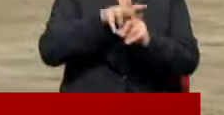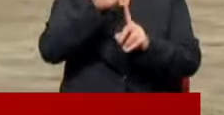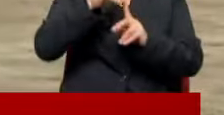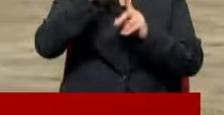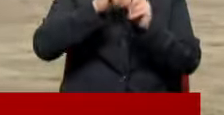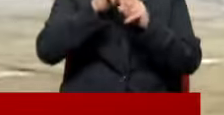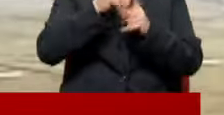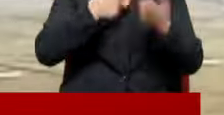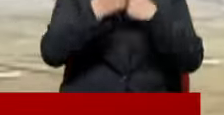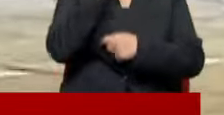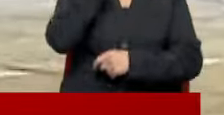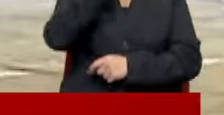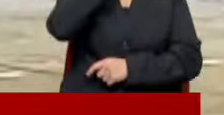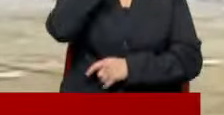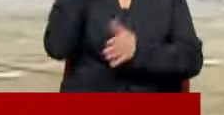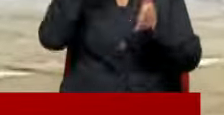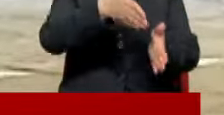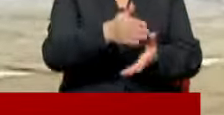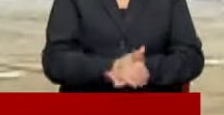da saraydaydı.